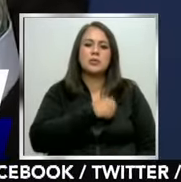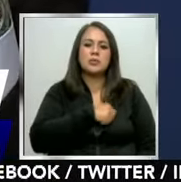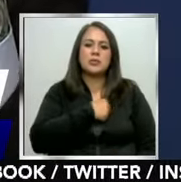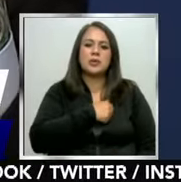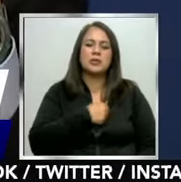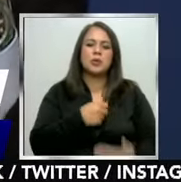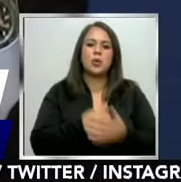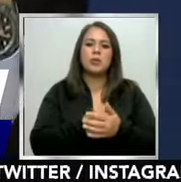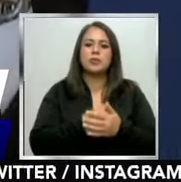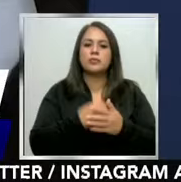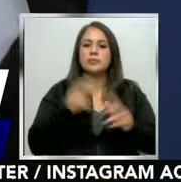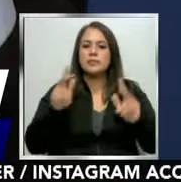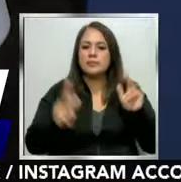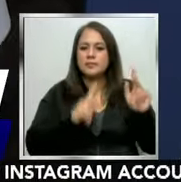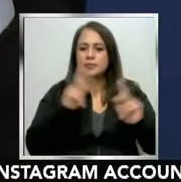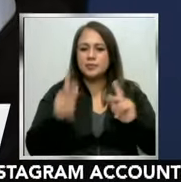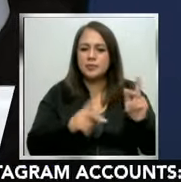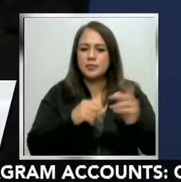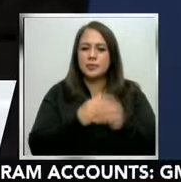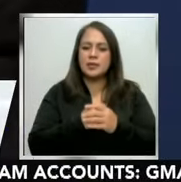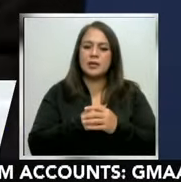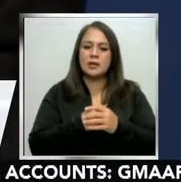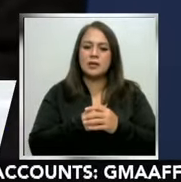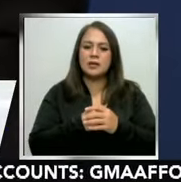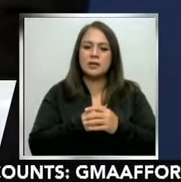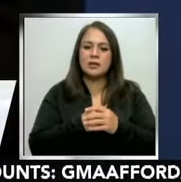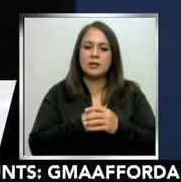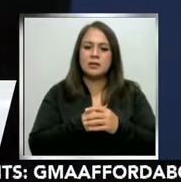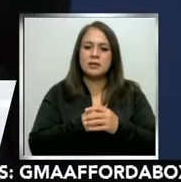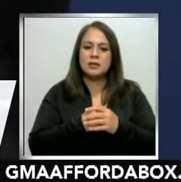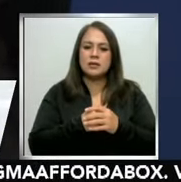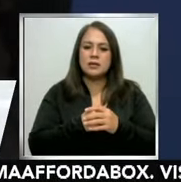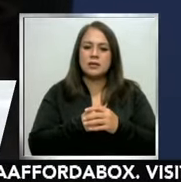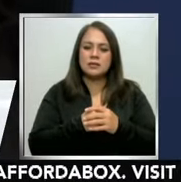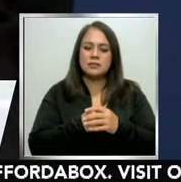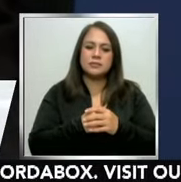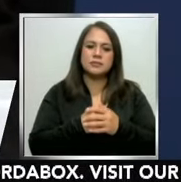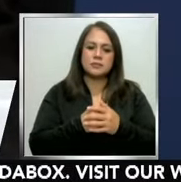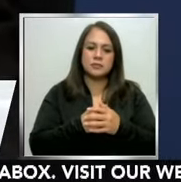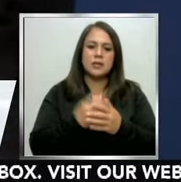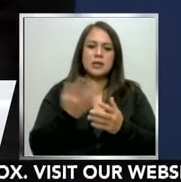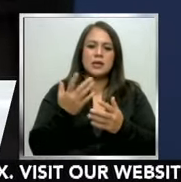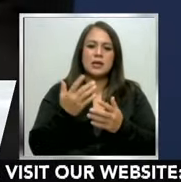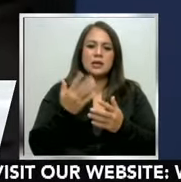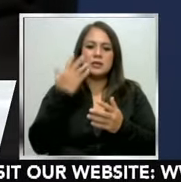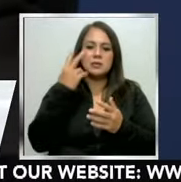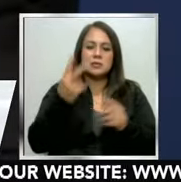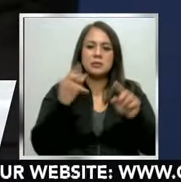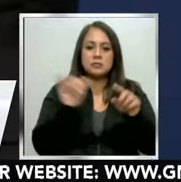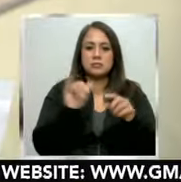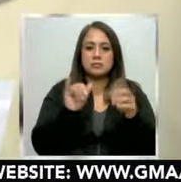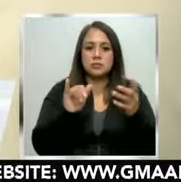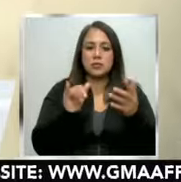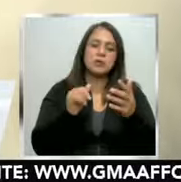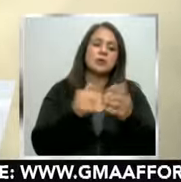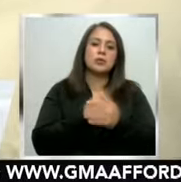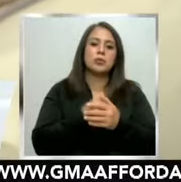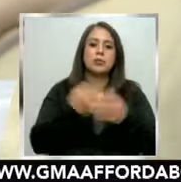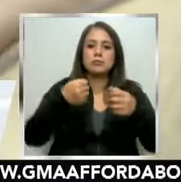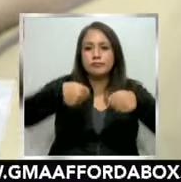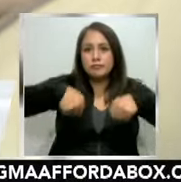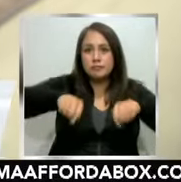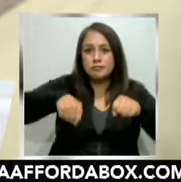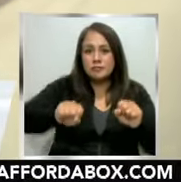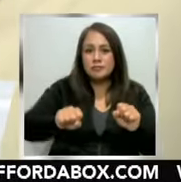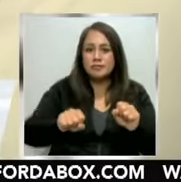A pedestrian can provoke an accident with a car, with a motorbike. Ito rin nga